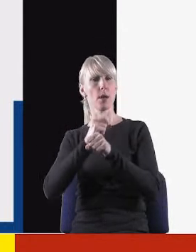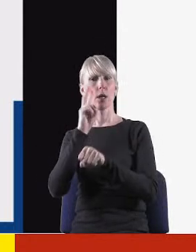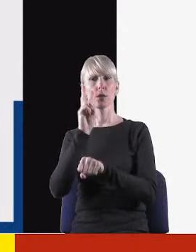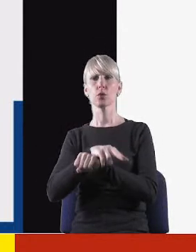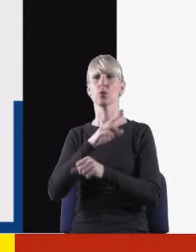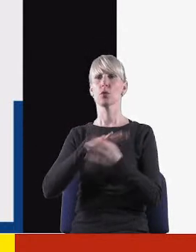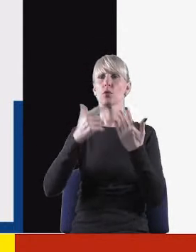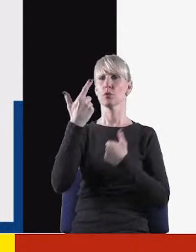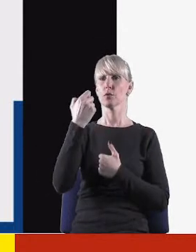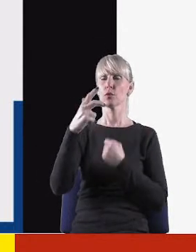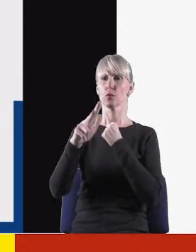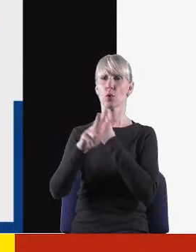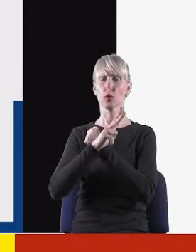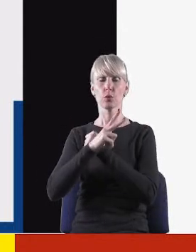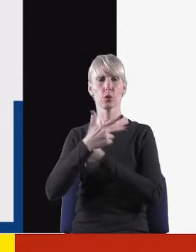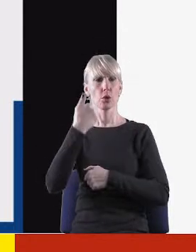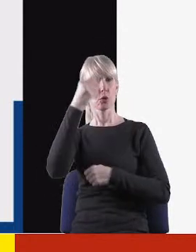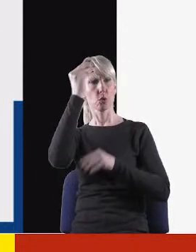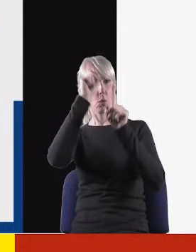287 nauczycieli,